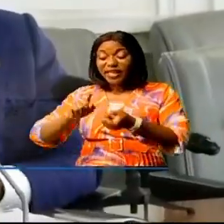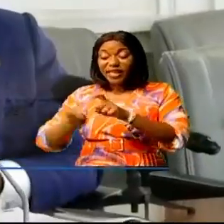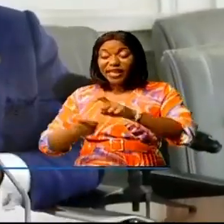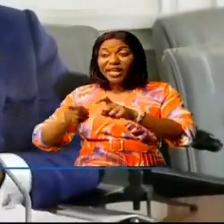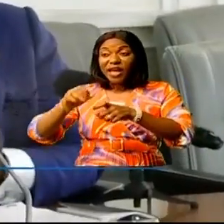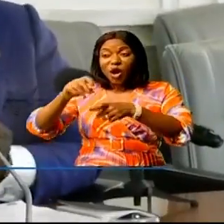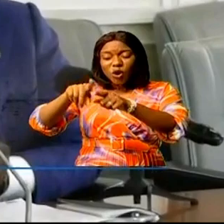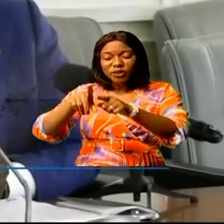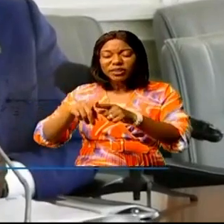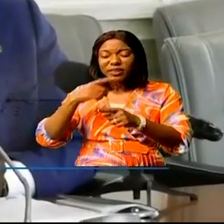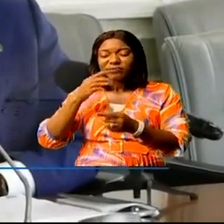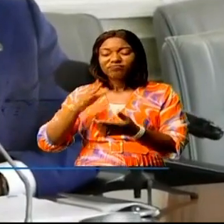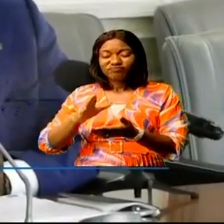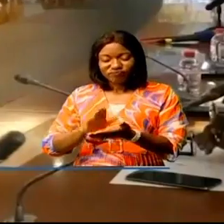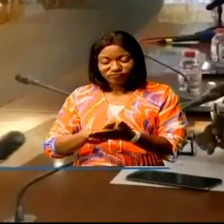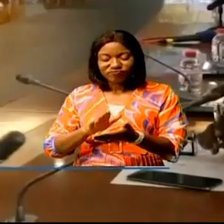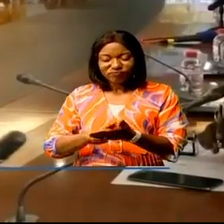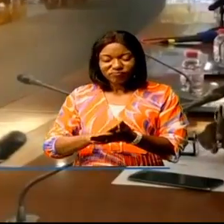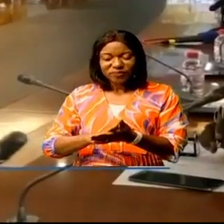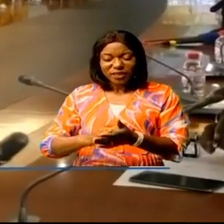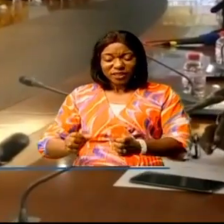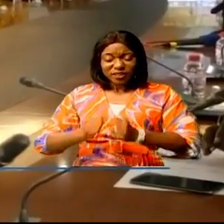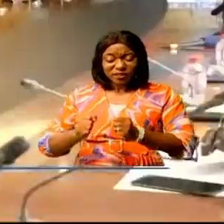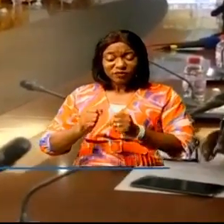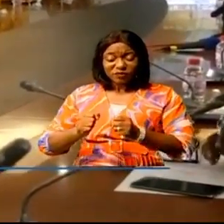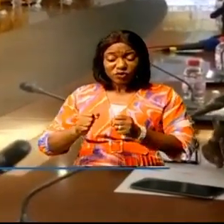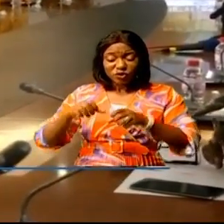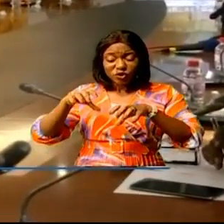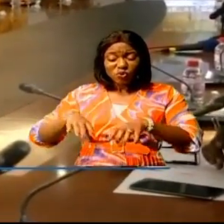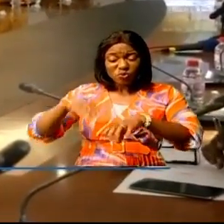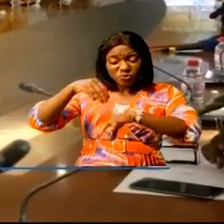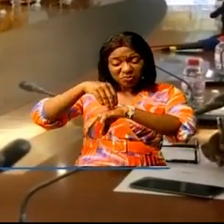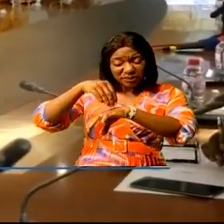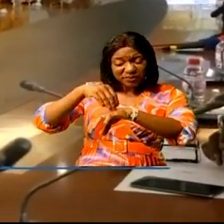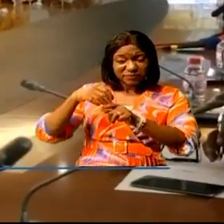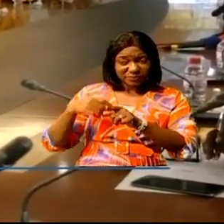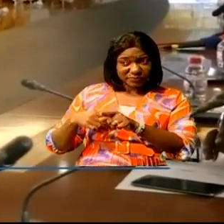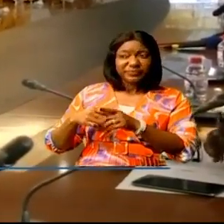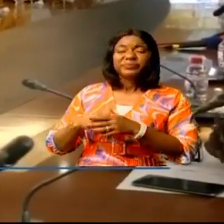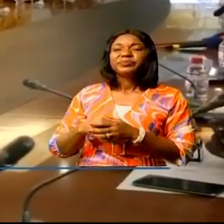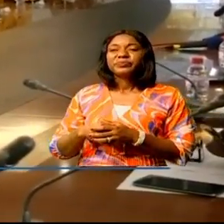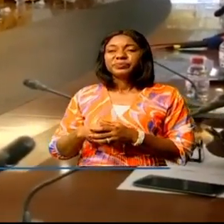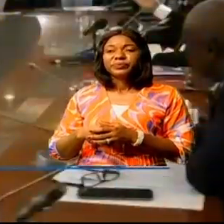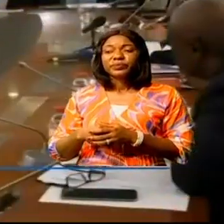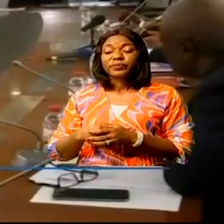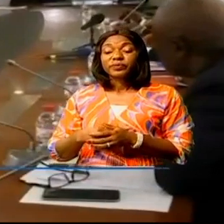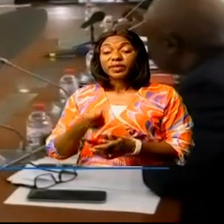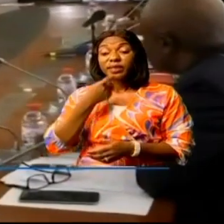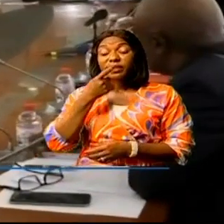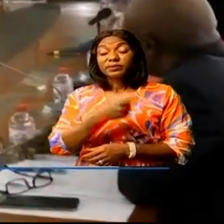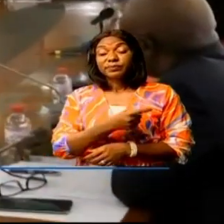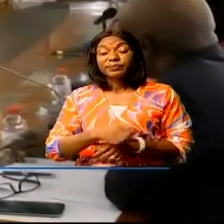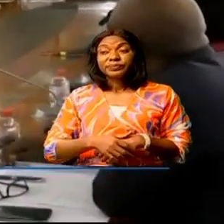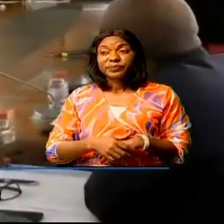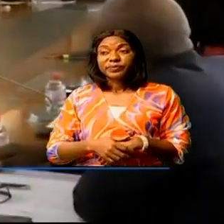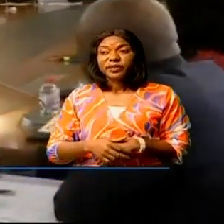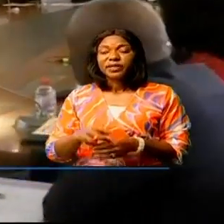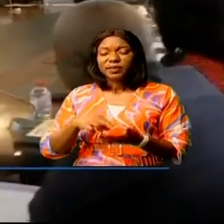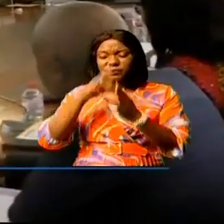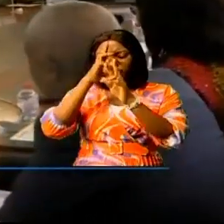loué les efforts du Congo-Brazzaville pour un bon aménagement de l'espace physique. Pour moi, c'est un motif